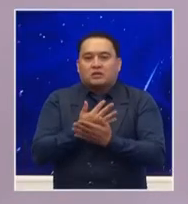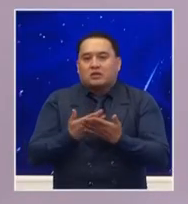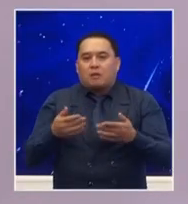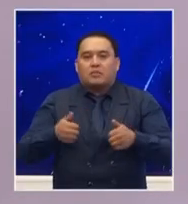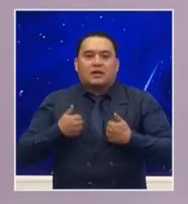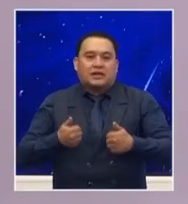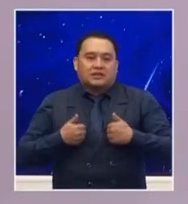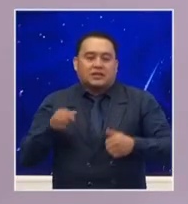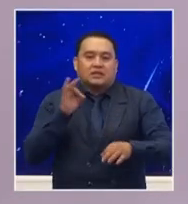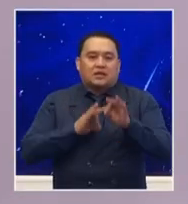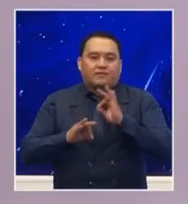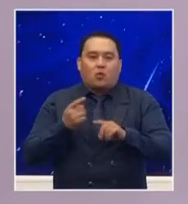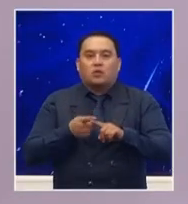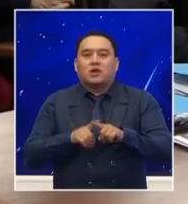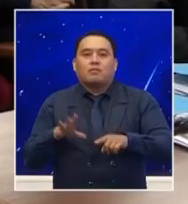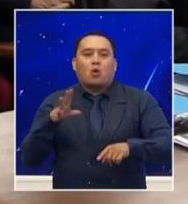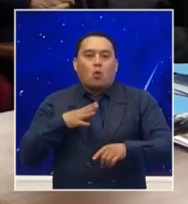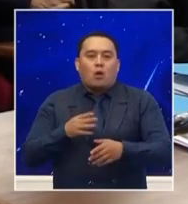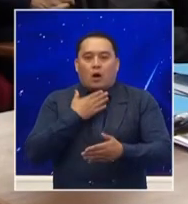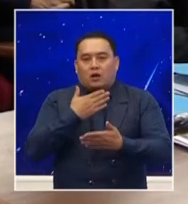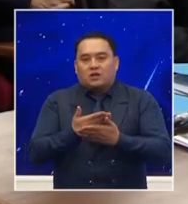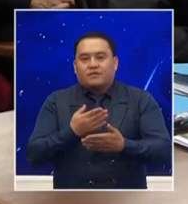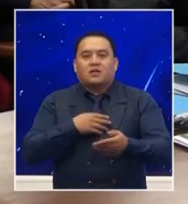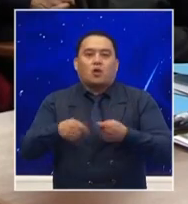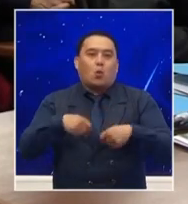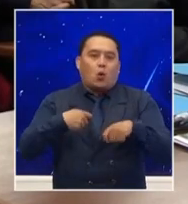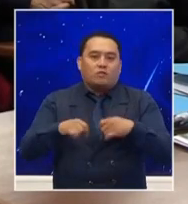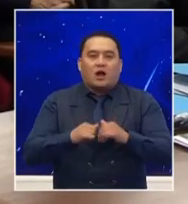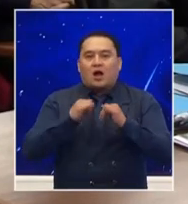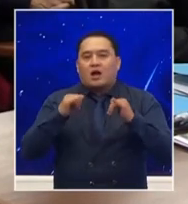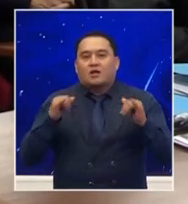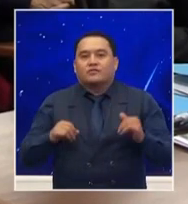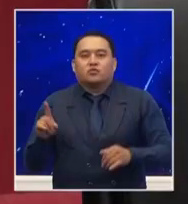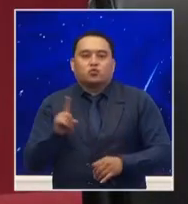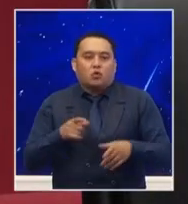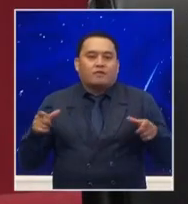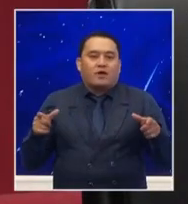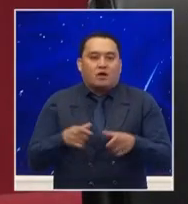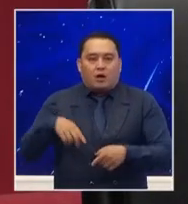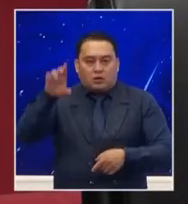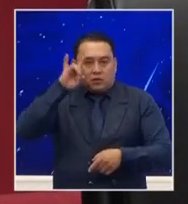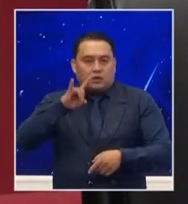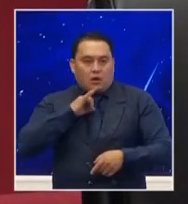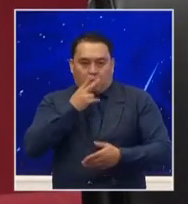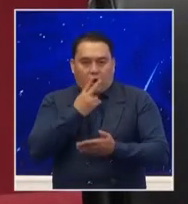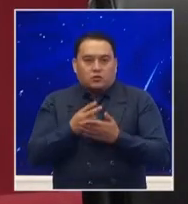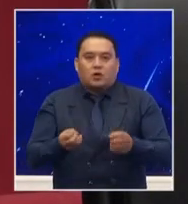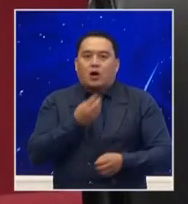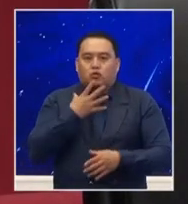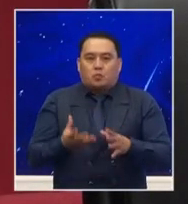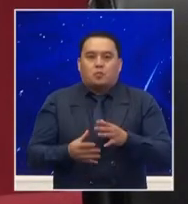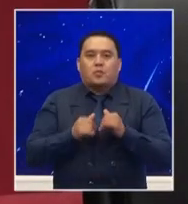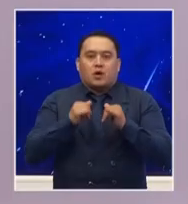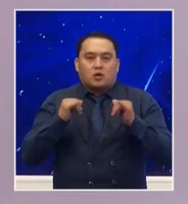полезных ископаемых. Наблюдается активизация и в сфере торговли. В целом, несмотря на пандемию, страна показывает неплохие показатели